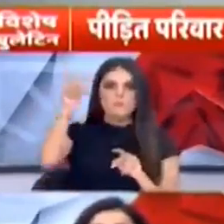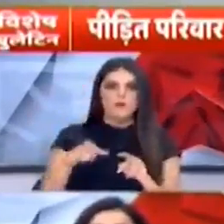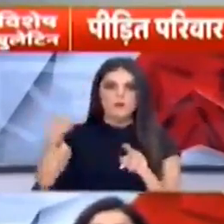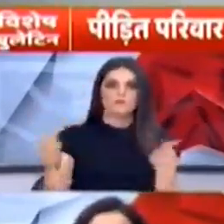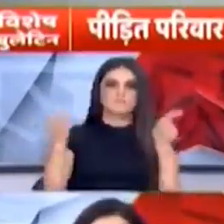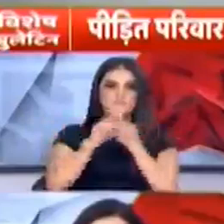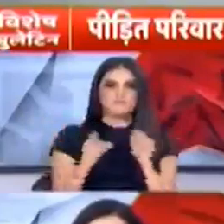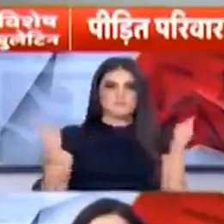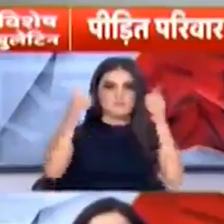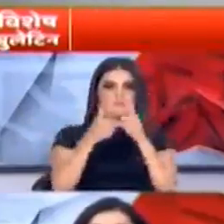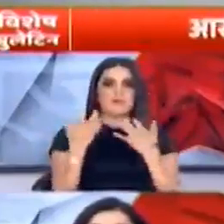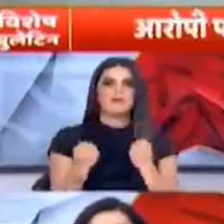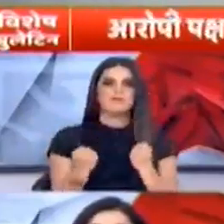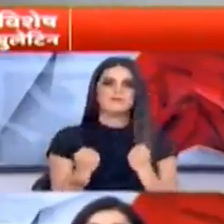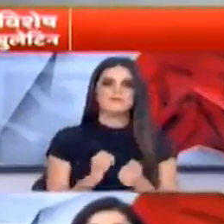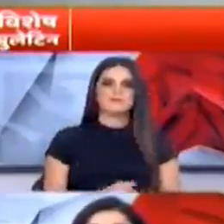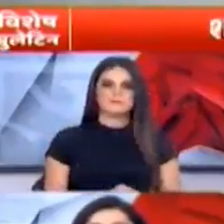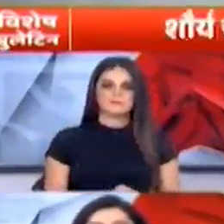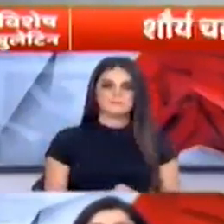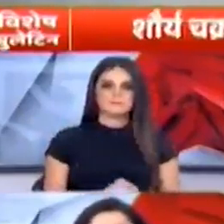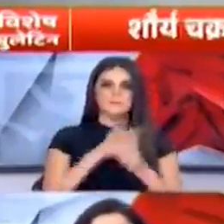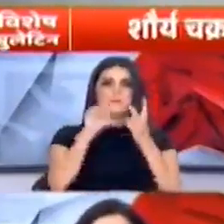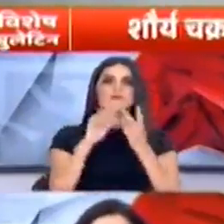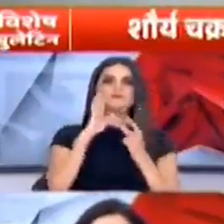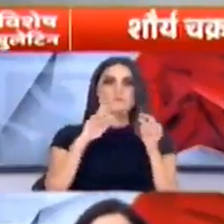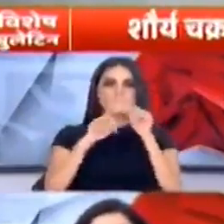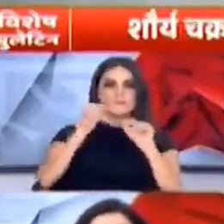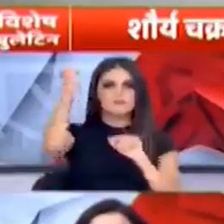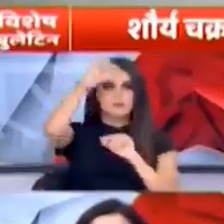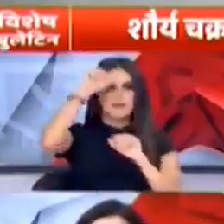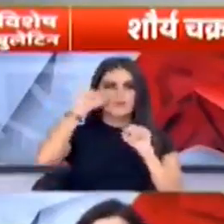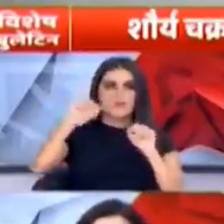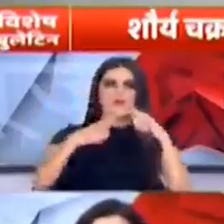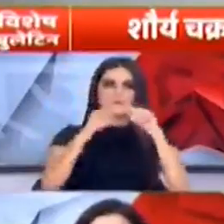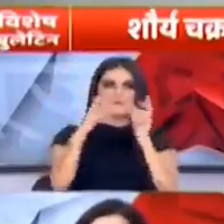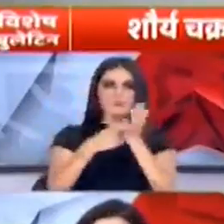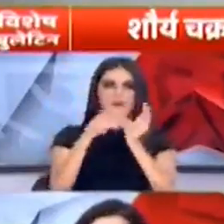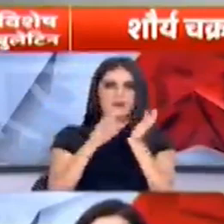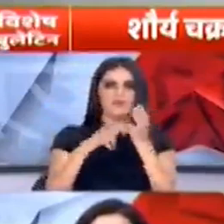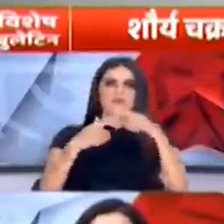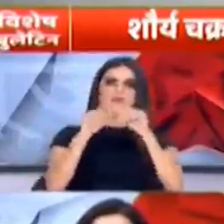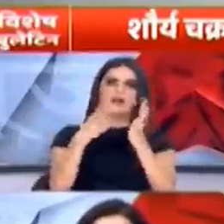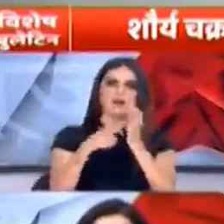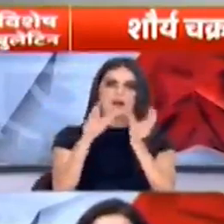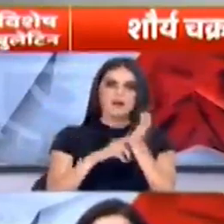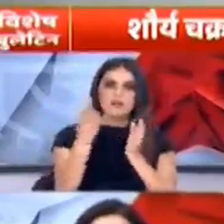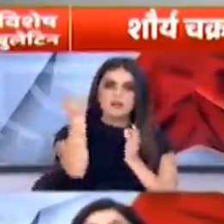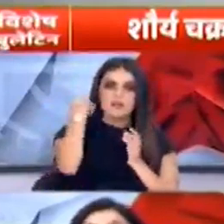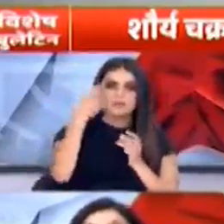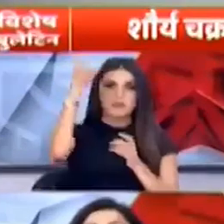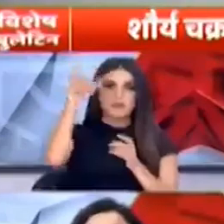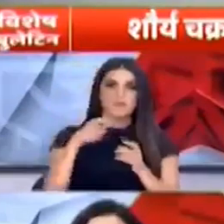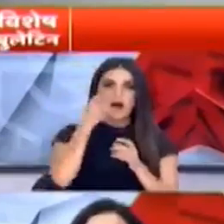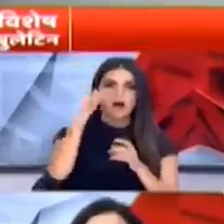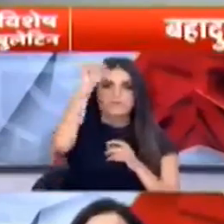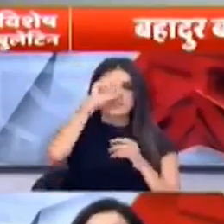साथ खड़े दिख रहे हैं। अगली खबर, पंजाब के तरन तारण में कल बलविंदर संधु